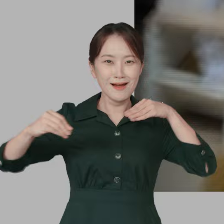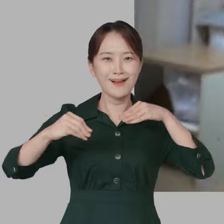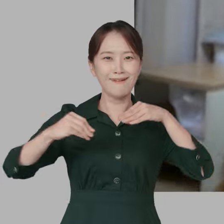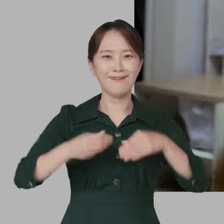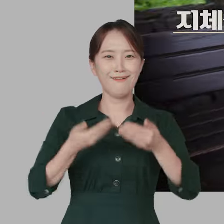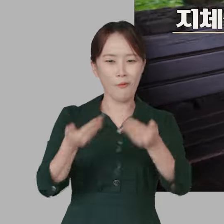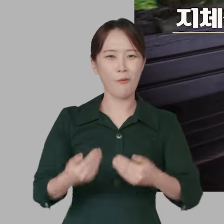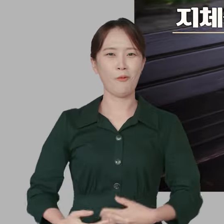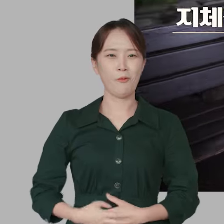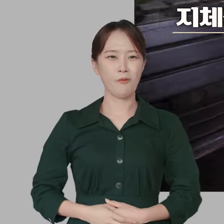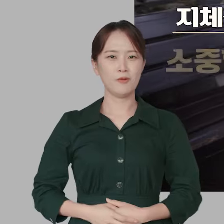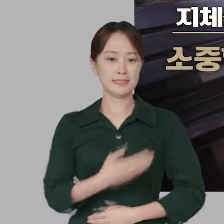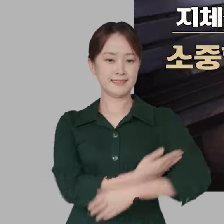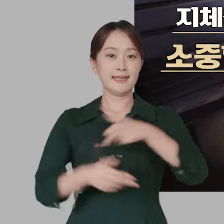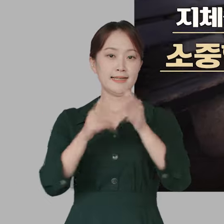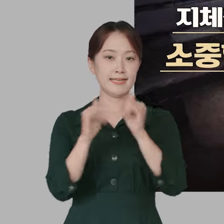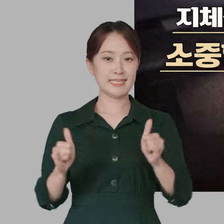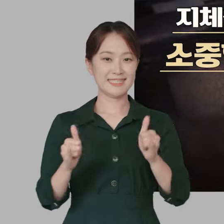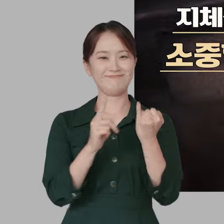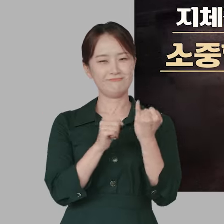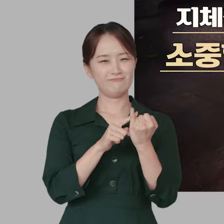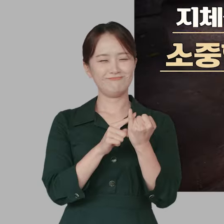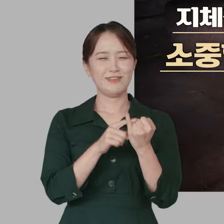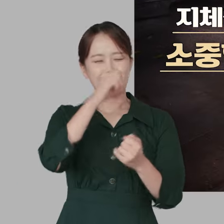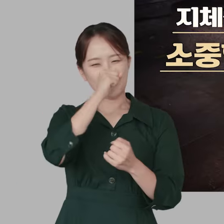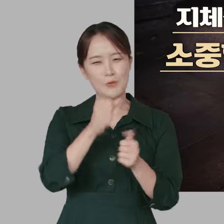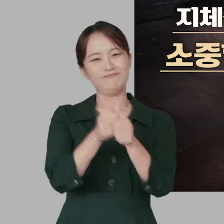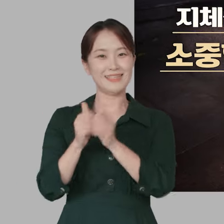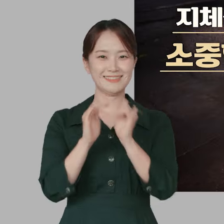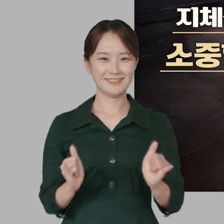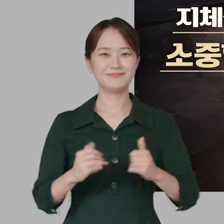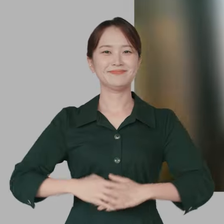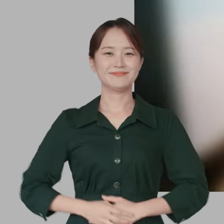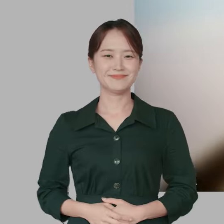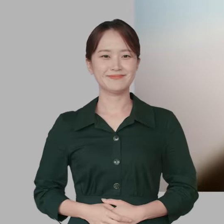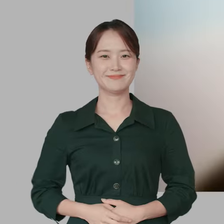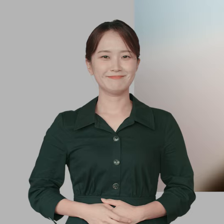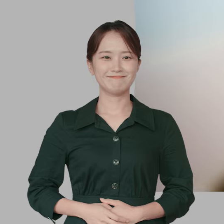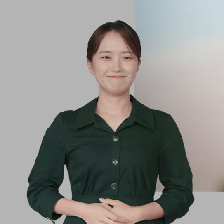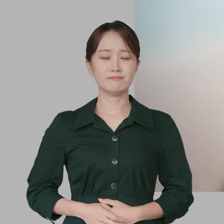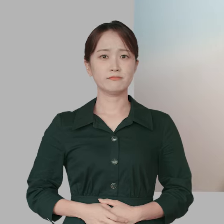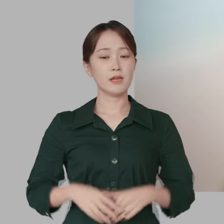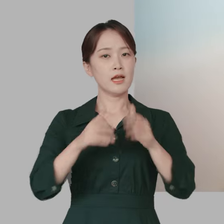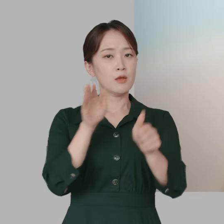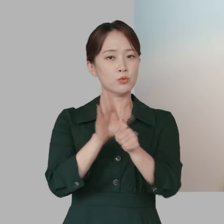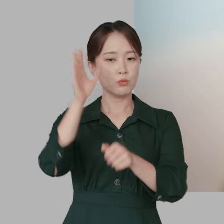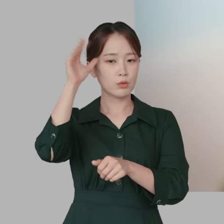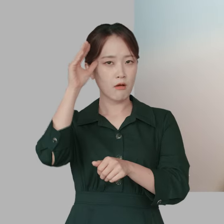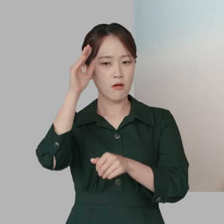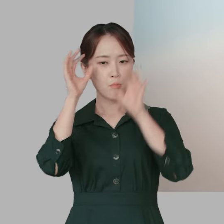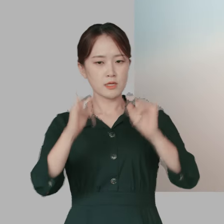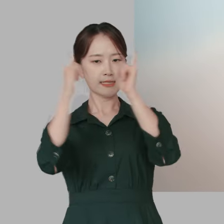지체장애인 은솔 씨의 소중한 동반자입니다 장애인 보조견을 바라보는